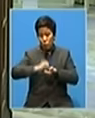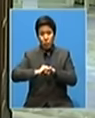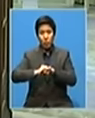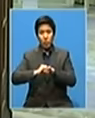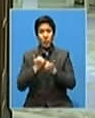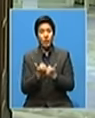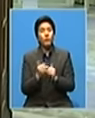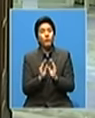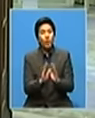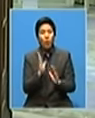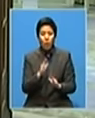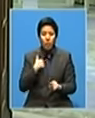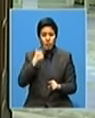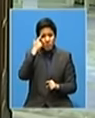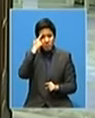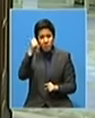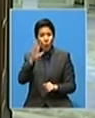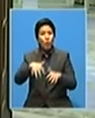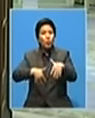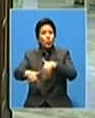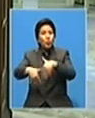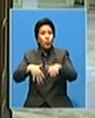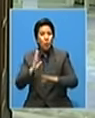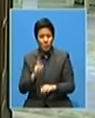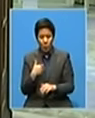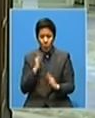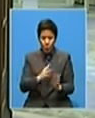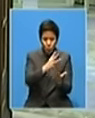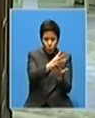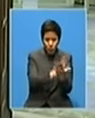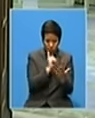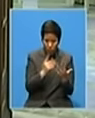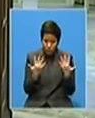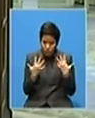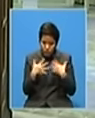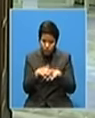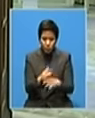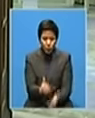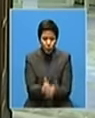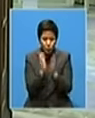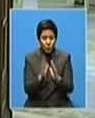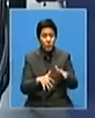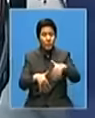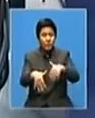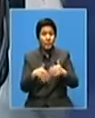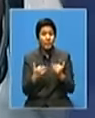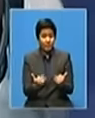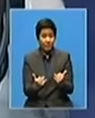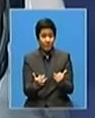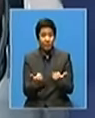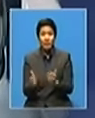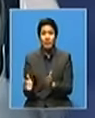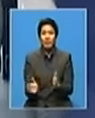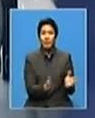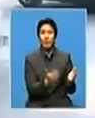ทั้งประชาชนทั้งนักวิชาการต่างๆต้องลงมาช่วยประชาชนด้วยกับเรานะครับสำหรับในกรณีที่รา